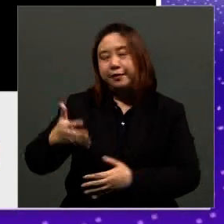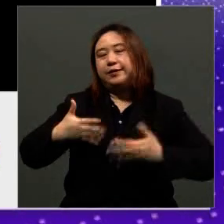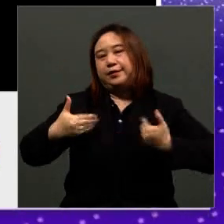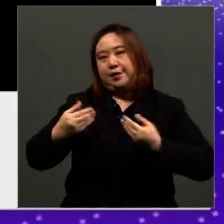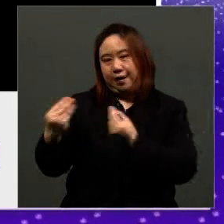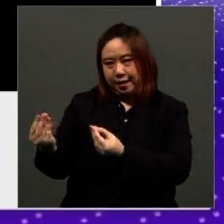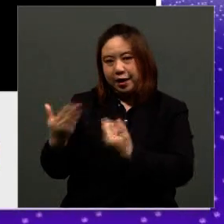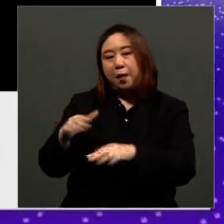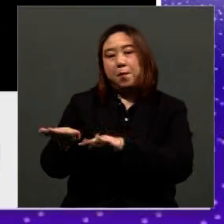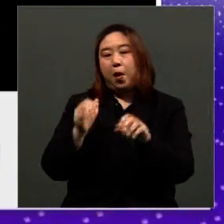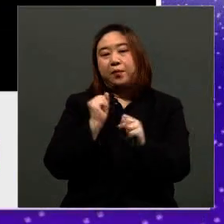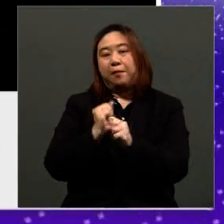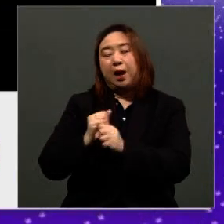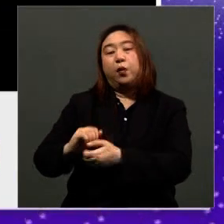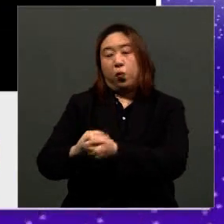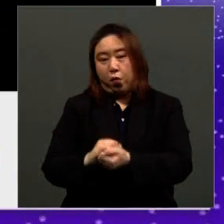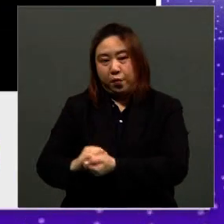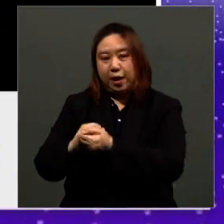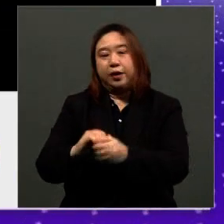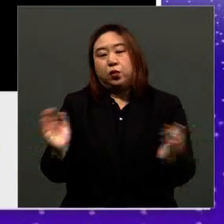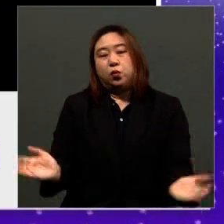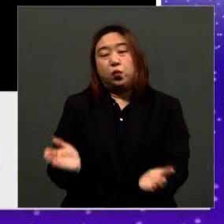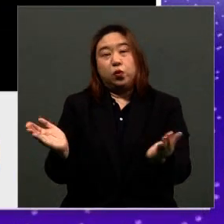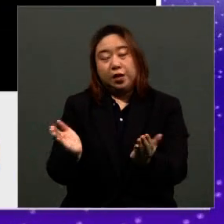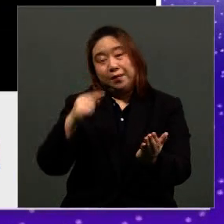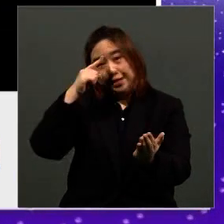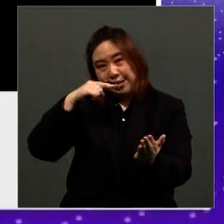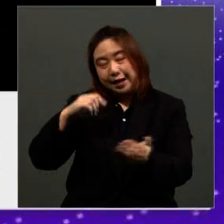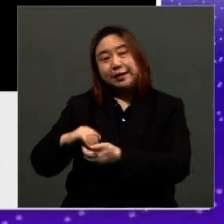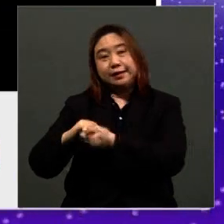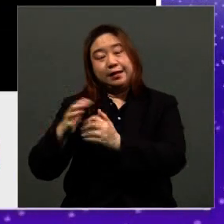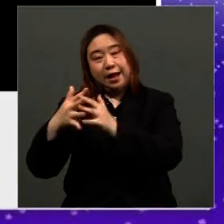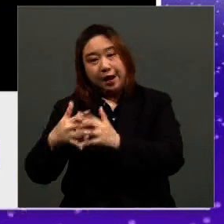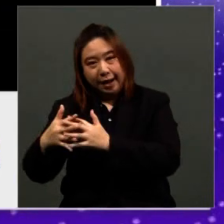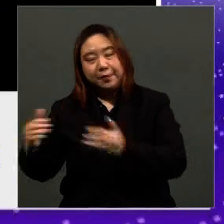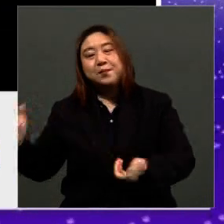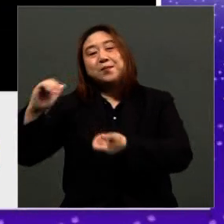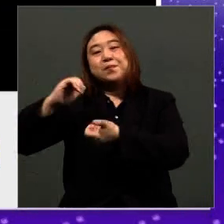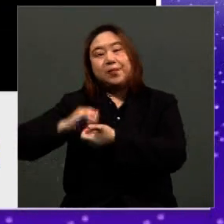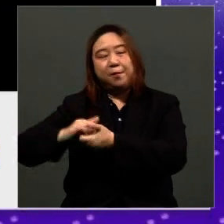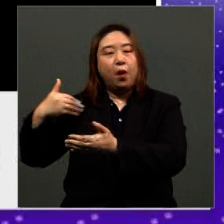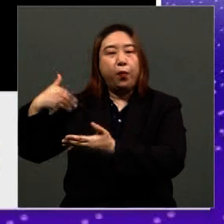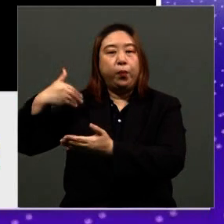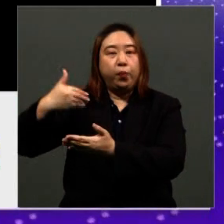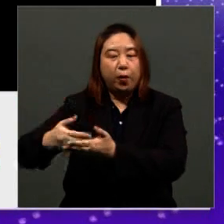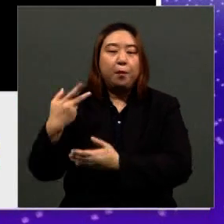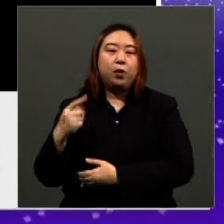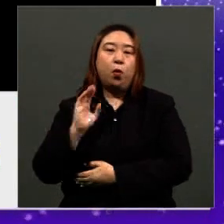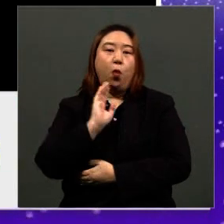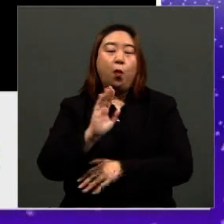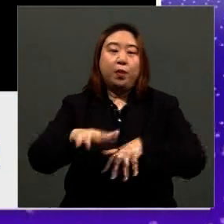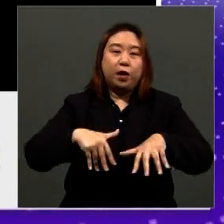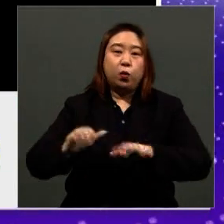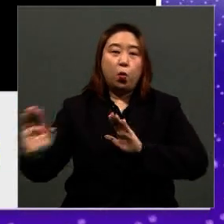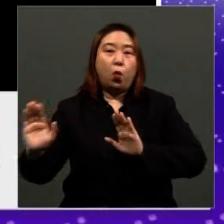กับท่านส่งเสริมความเป็นพันธมิตรระหว่างไทยสหรัฐที่มีมาอย่างยาวนานให้แน่นแฟ้นยิ่งขึ้นเพื่อประประของประชาชนทั้ง 2ประเทศ